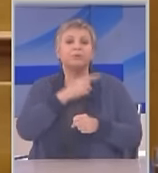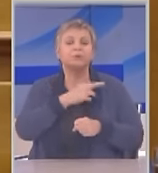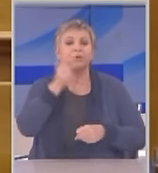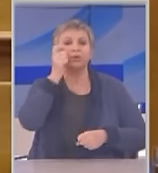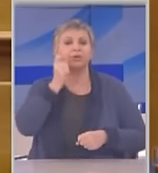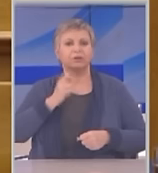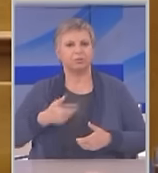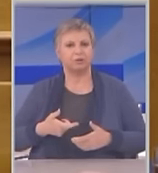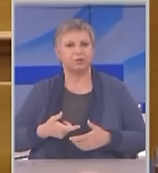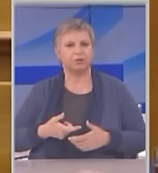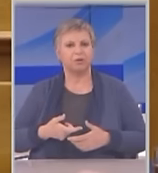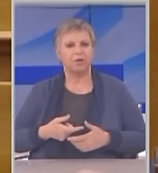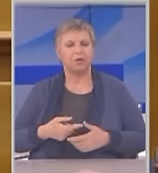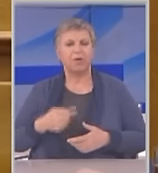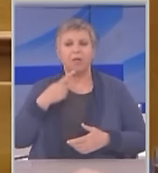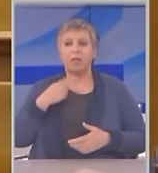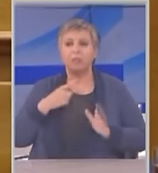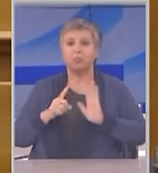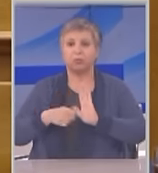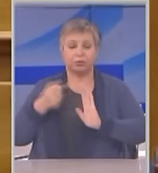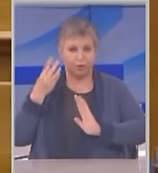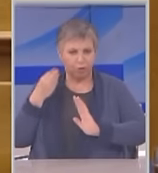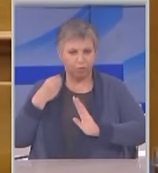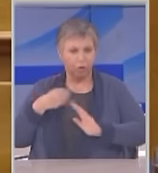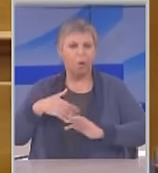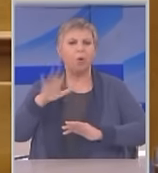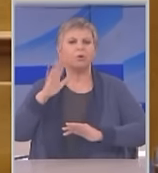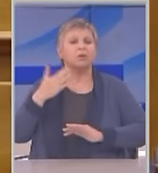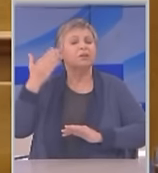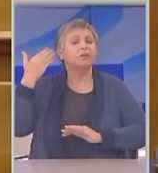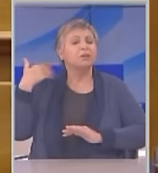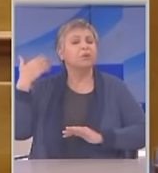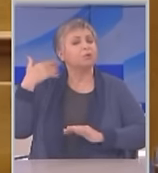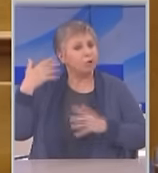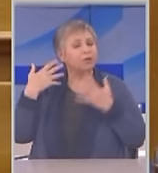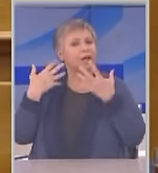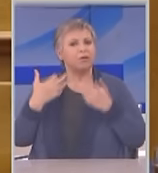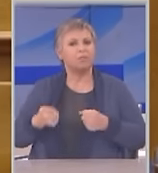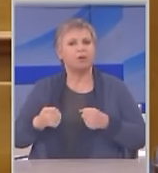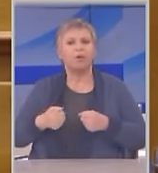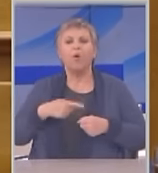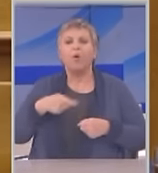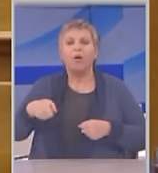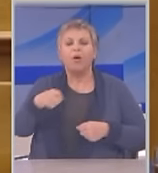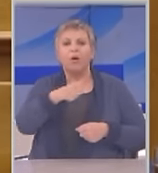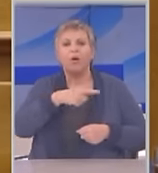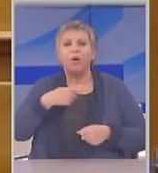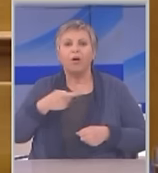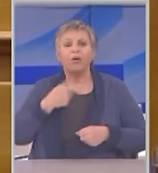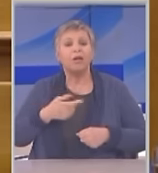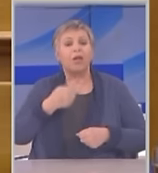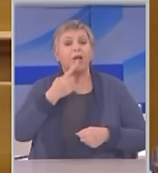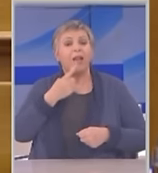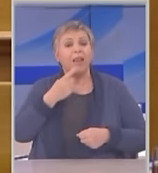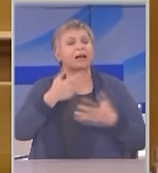πρωτάκουστα αυτά που λέμε. Είχαν γραφτεί από τότε, η κοινωνία βοούσε, οι ιστορίες για μίζες